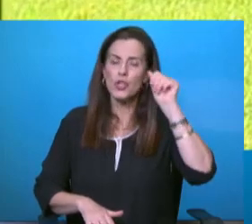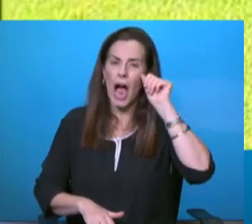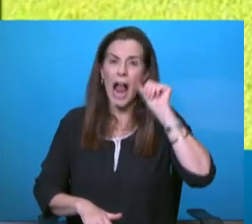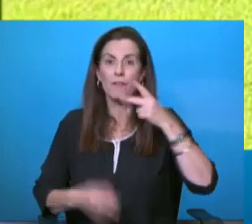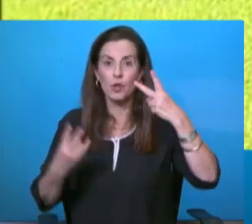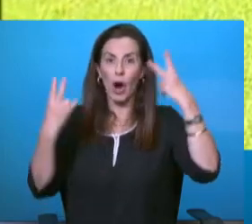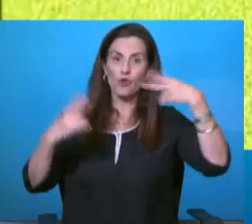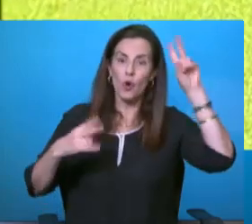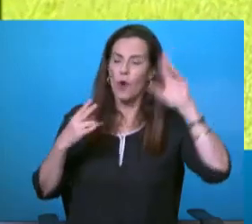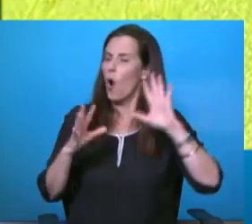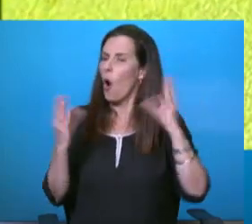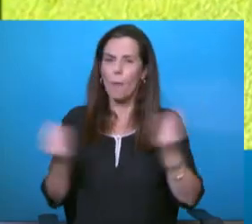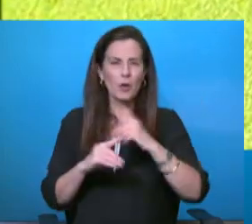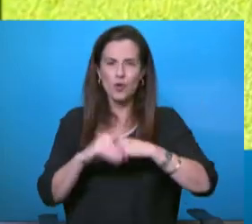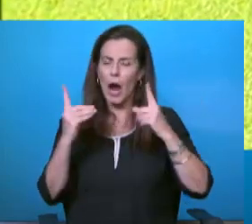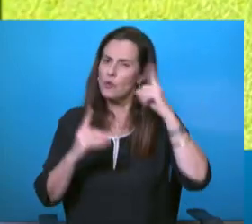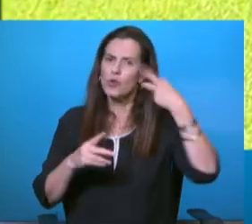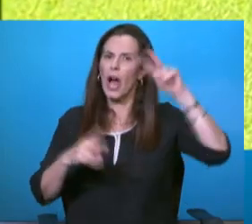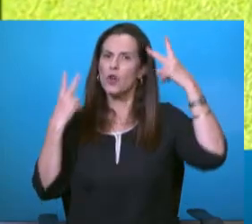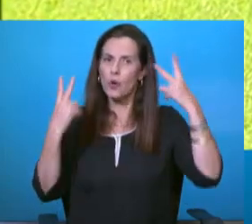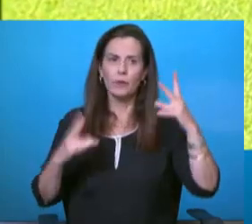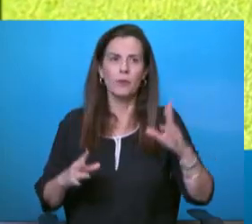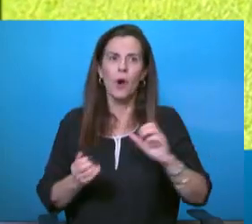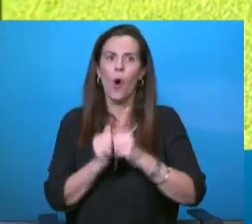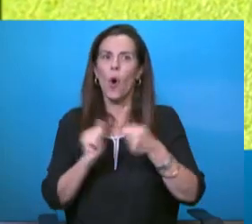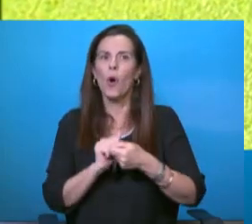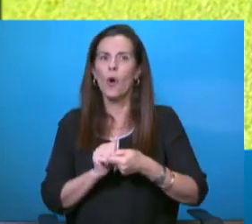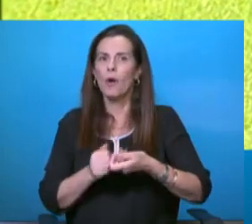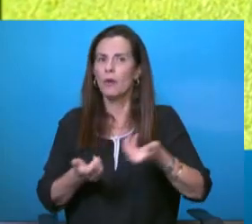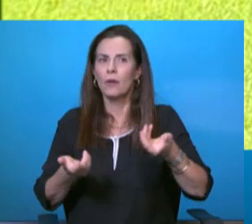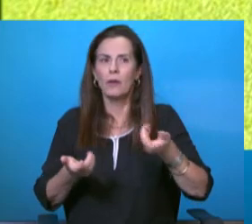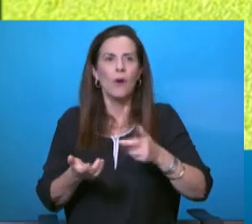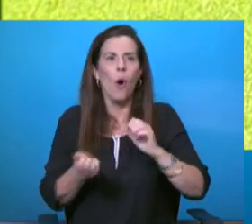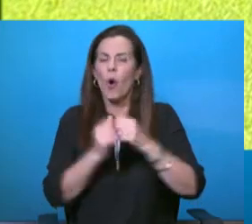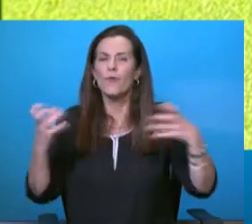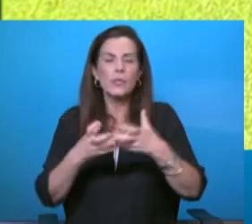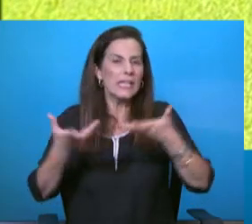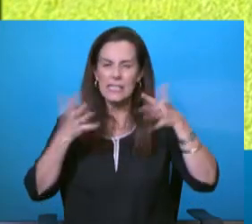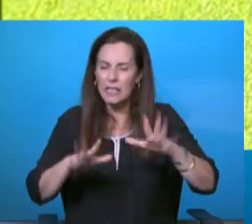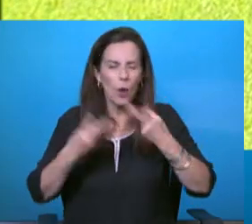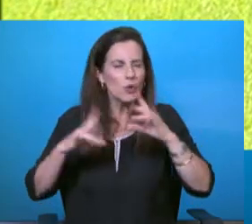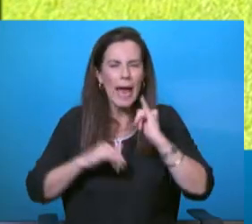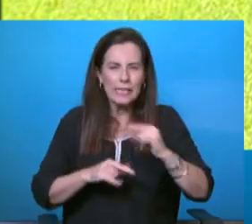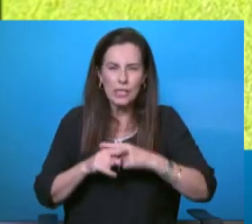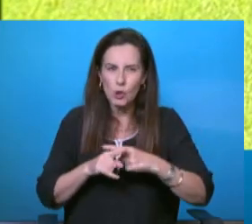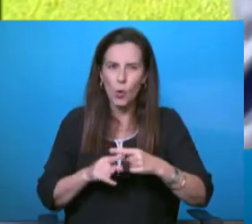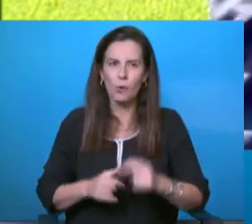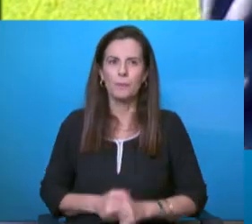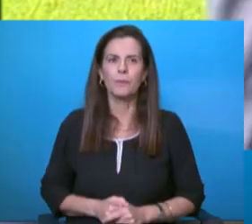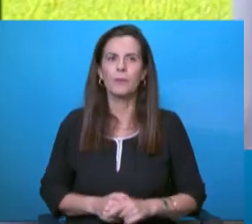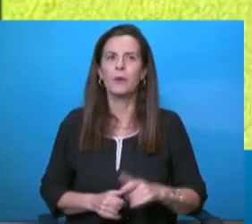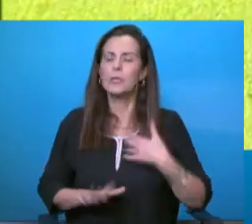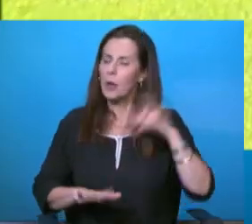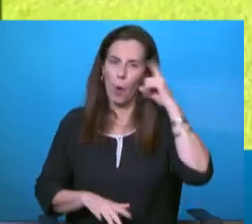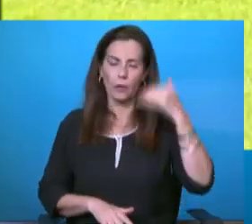any other kind of supremacy, whether it's Antifa, whether it's any group of hate, I am very concerned